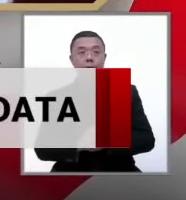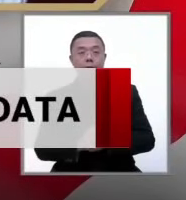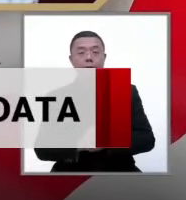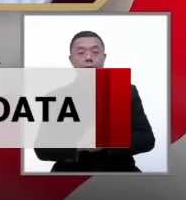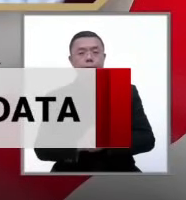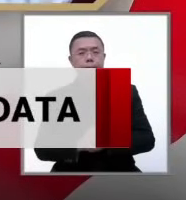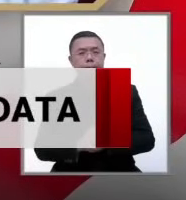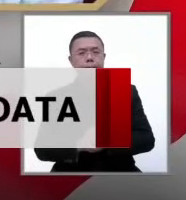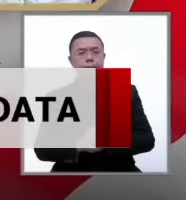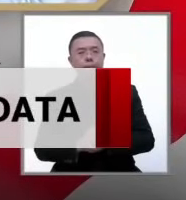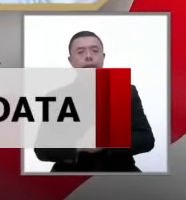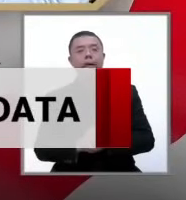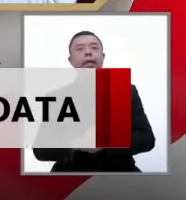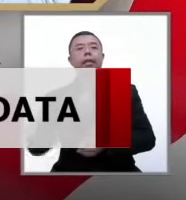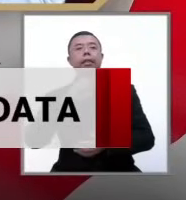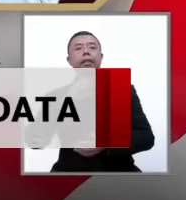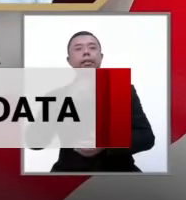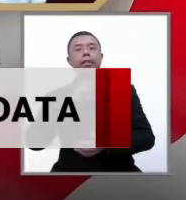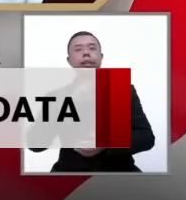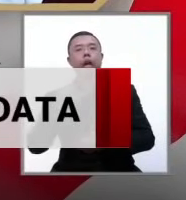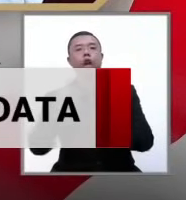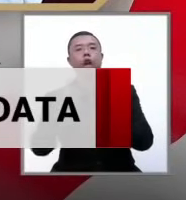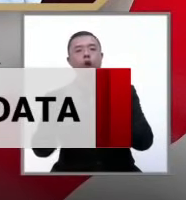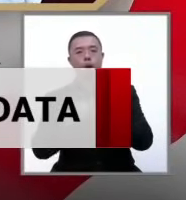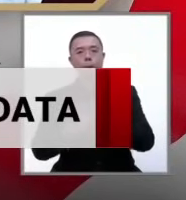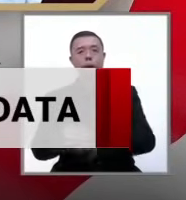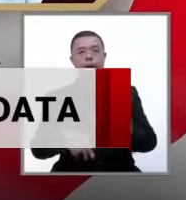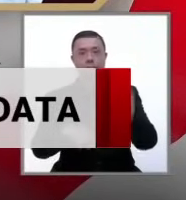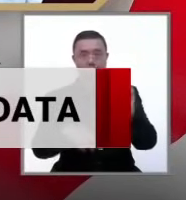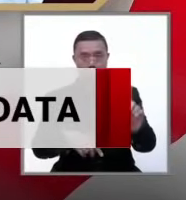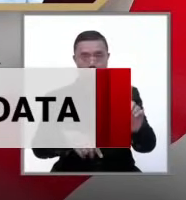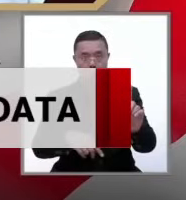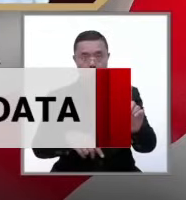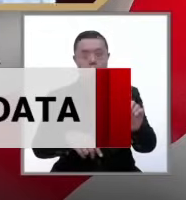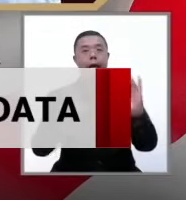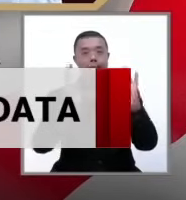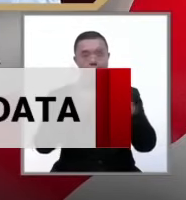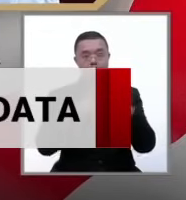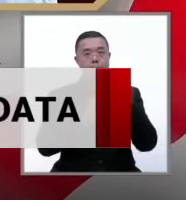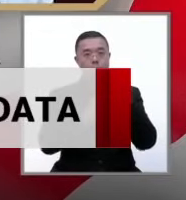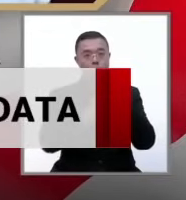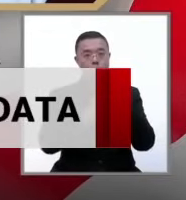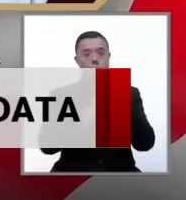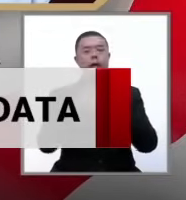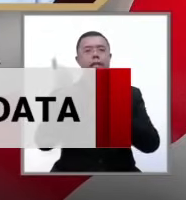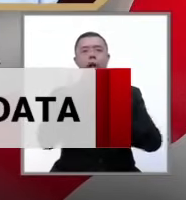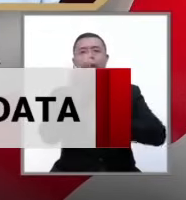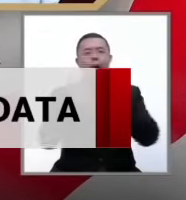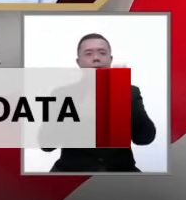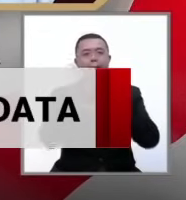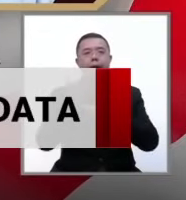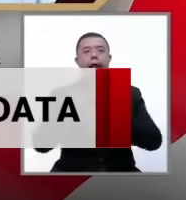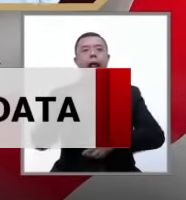muaimin paslon nomor satu dan tim suksesnya sering menggaungkan